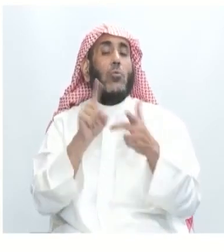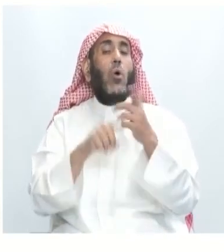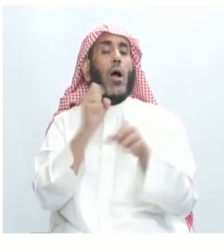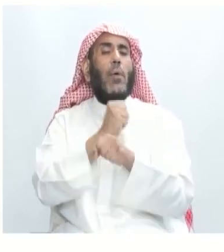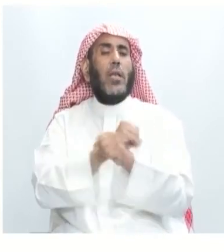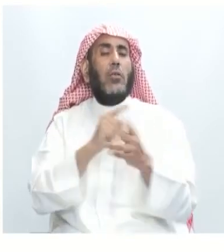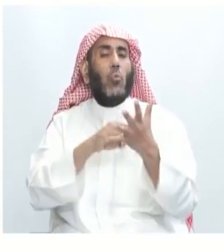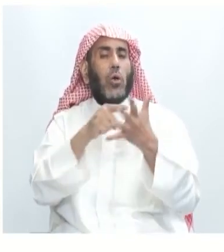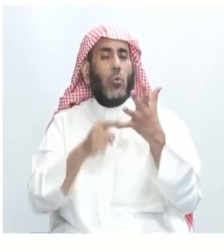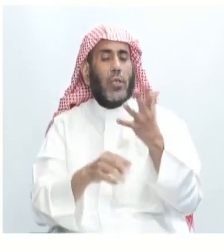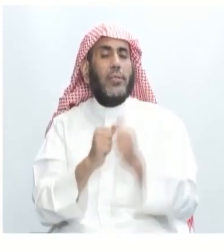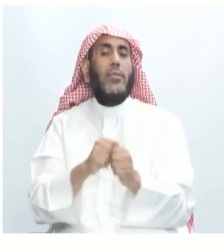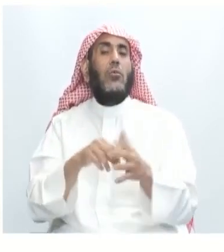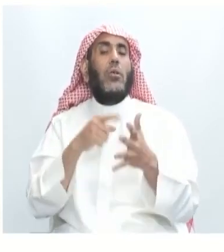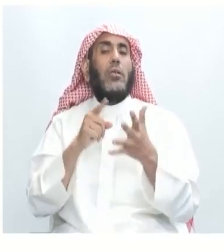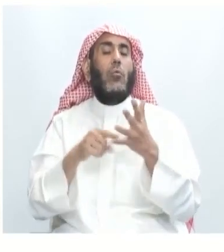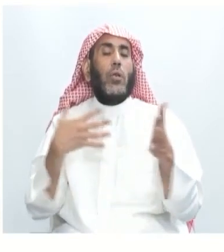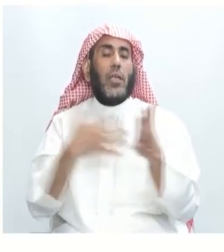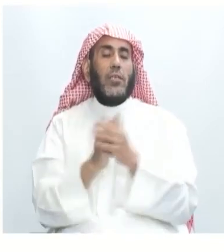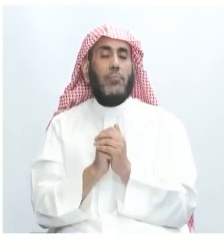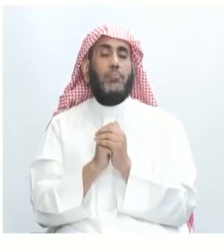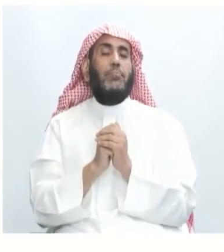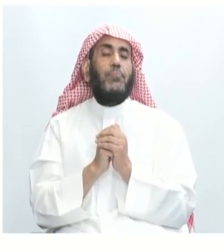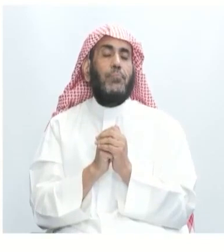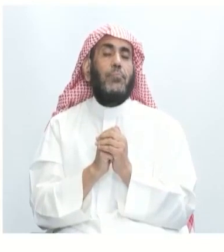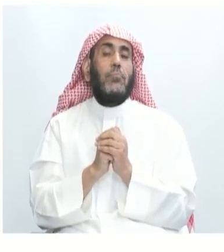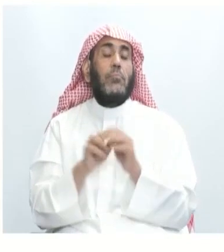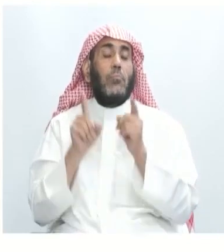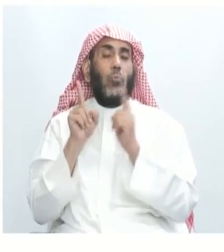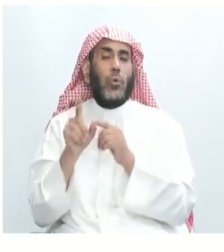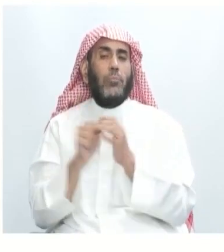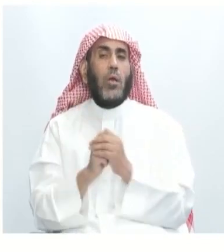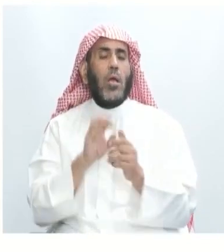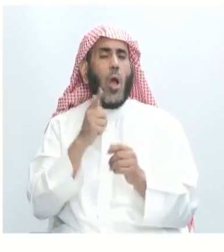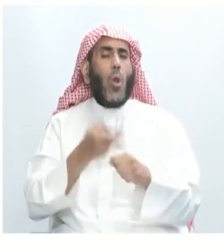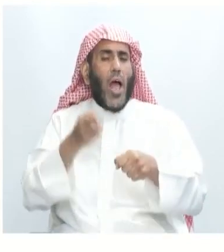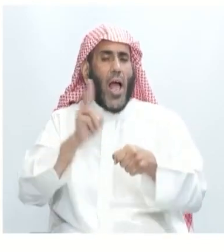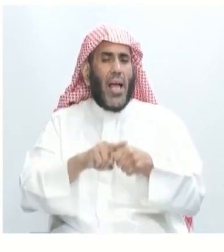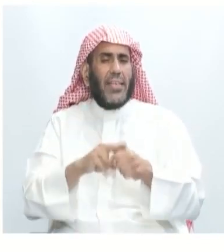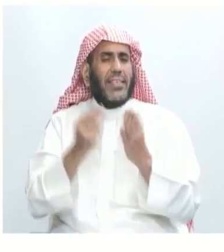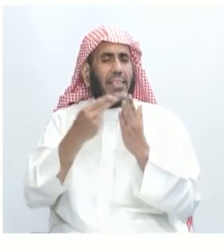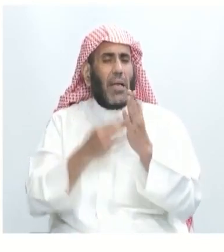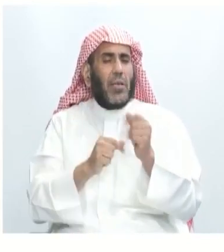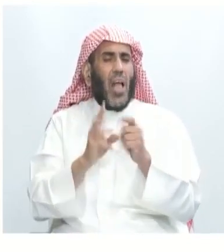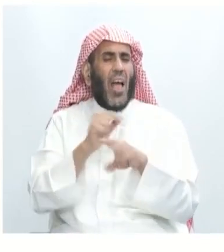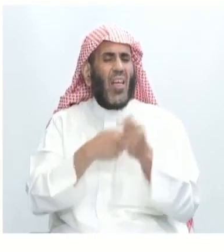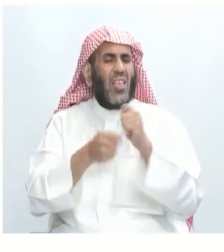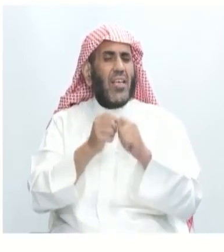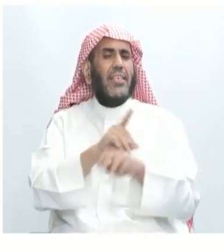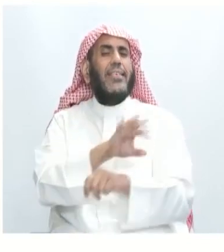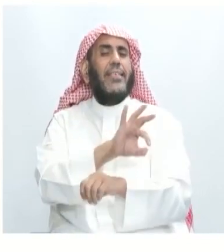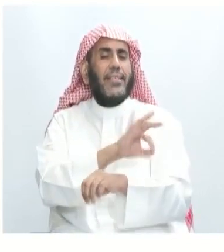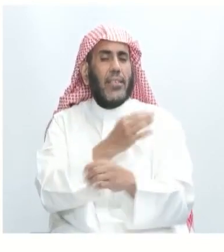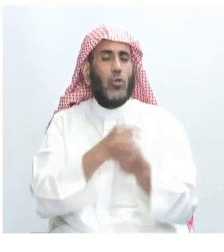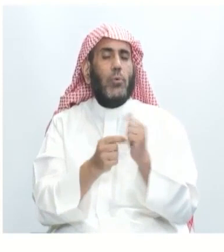وخطوات عمليات خطوات وكذلك نتائج هنا يقول اعد صياغه هذه تجربه ذكرت اعد